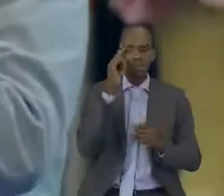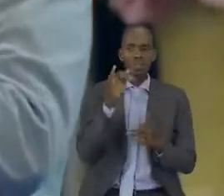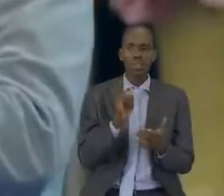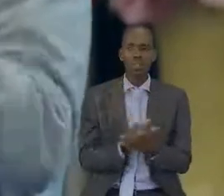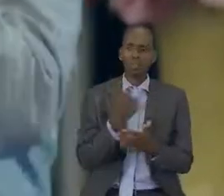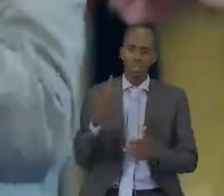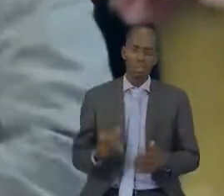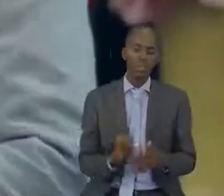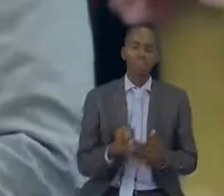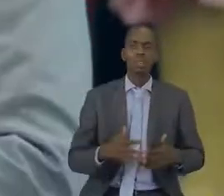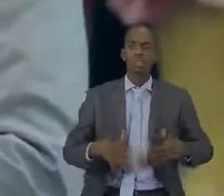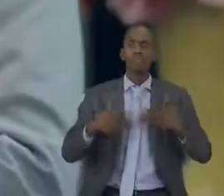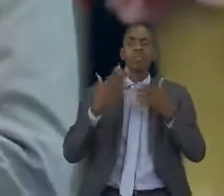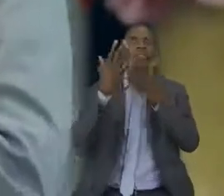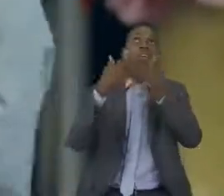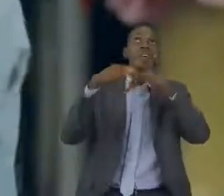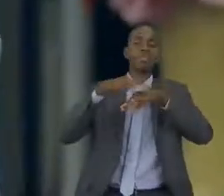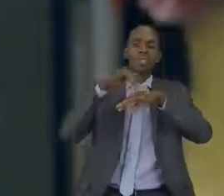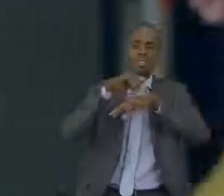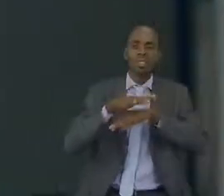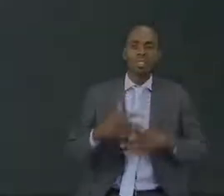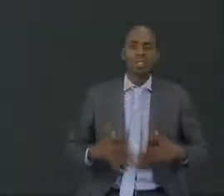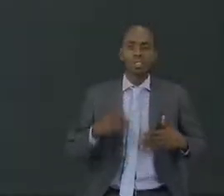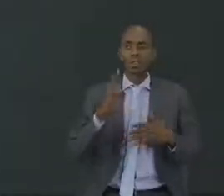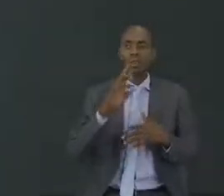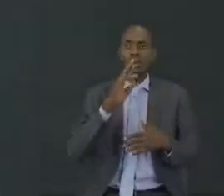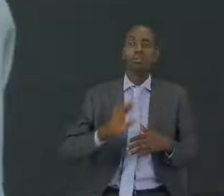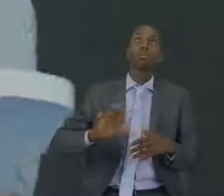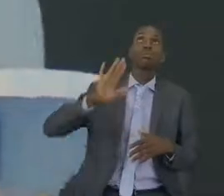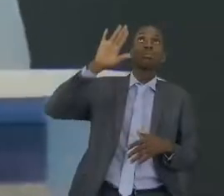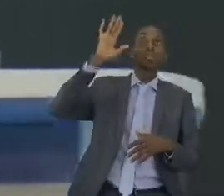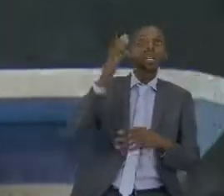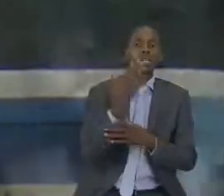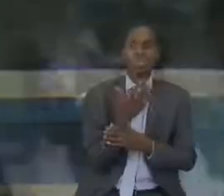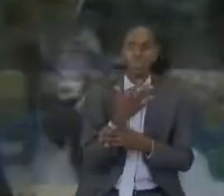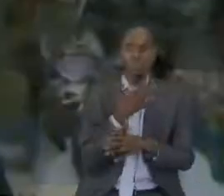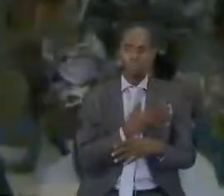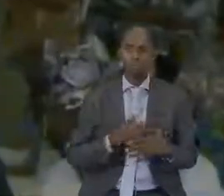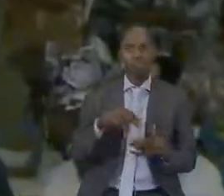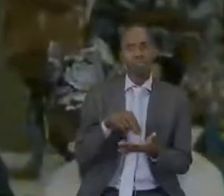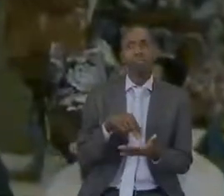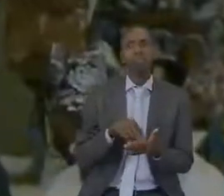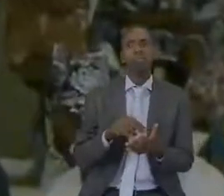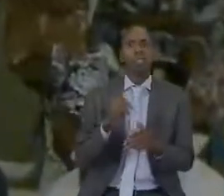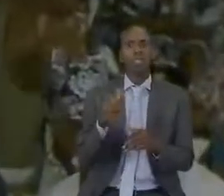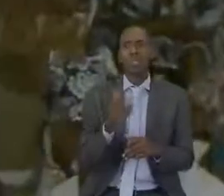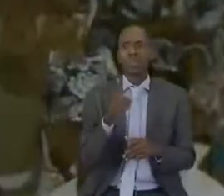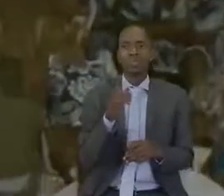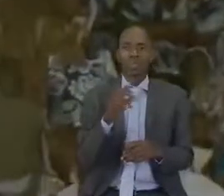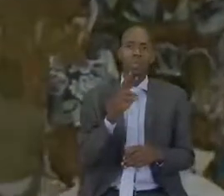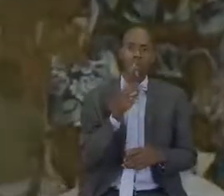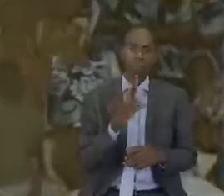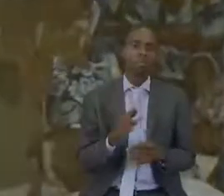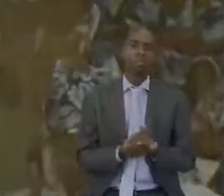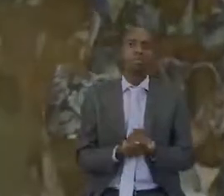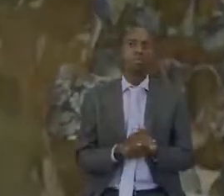éternelle envoyée du ciel, tu lèves ta main, lève-toi, partout où tu es, que Dieu te